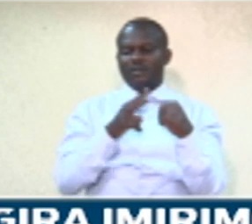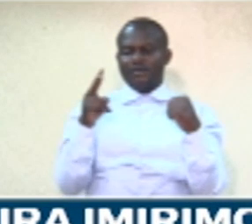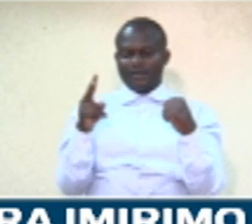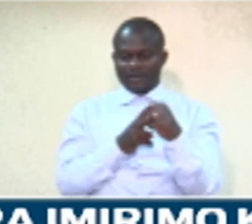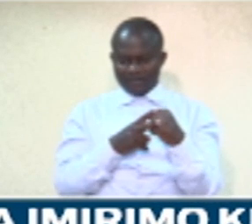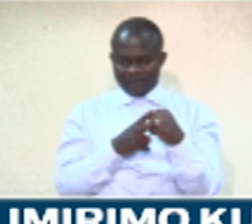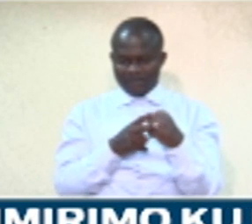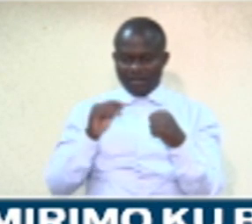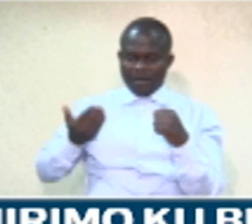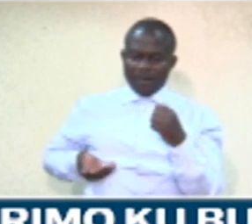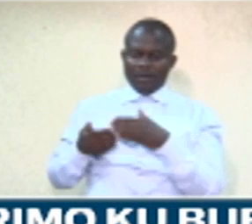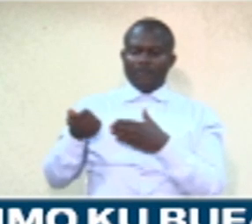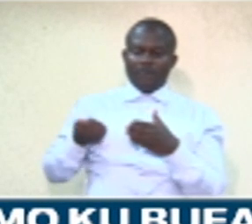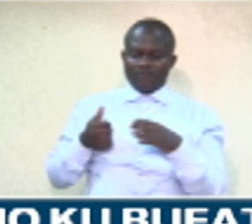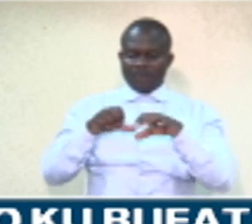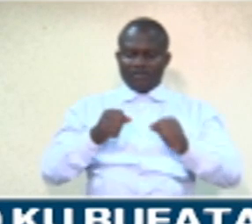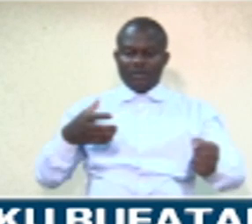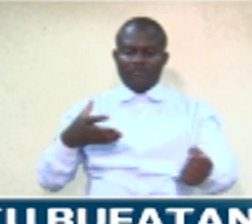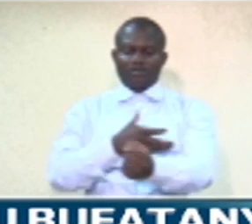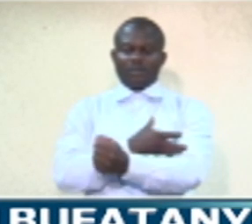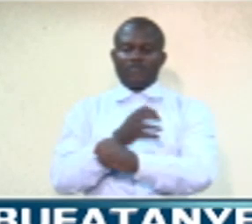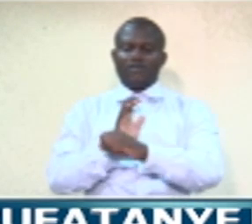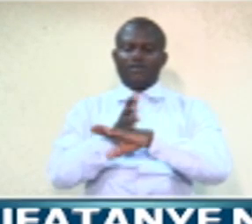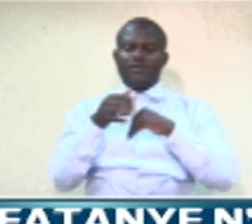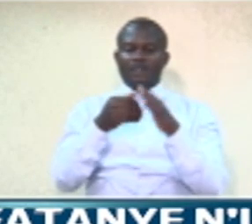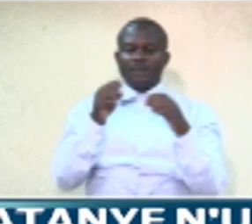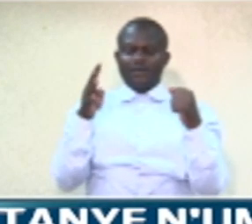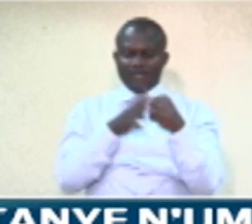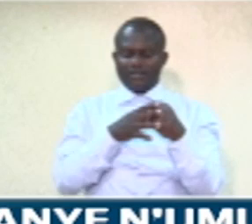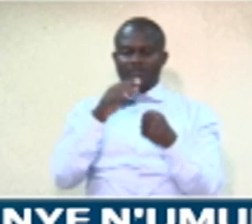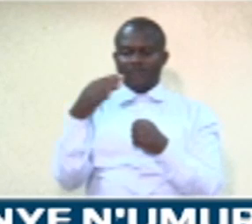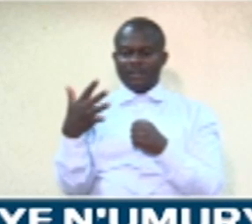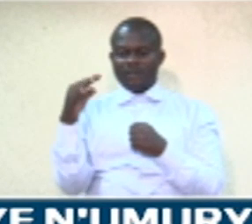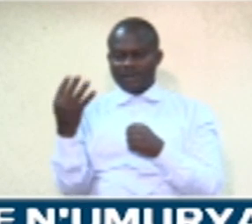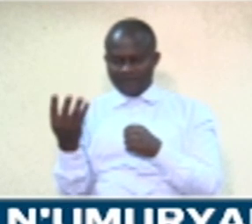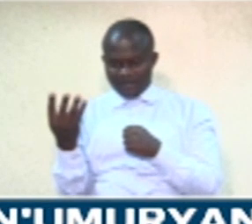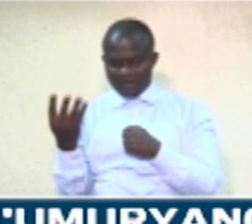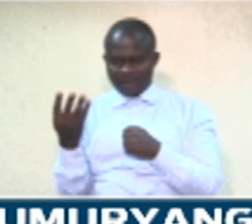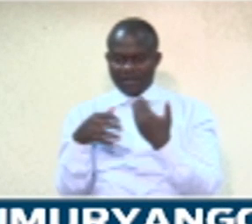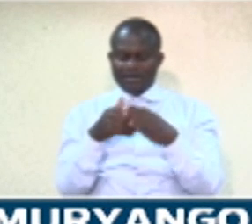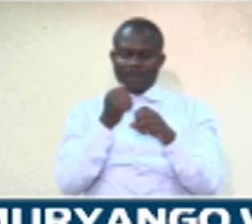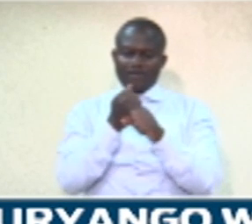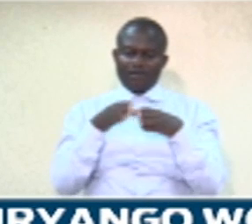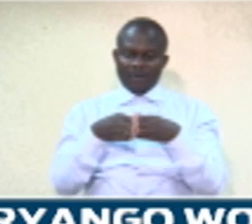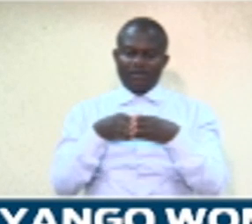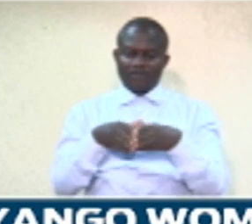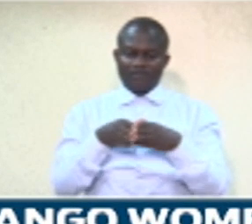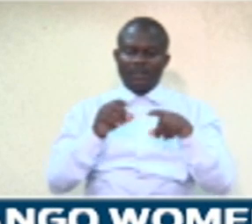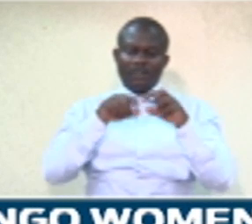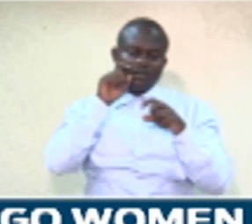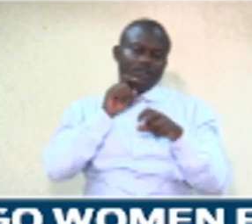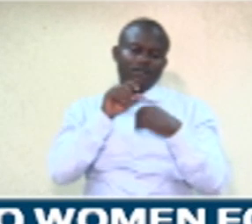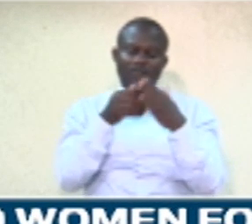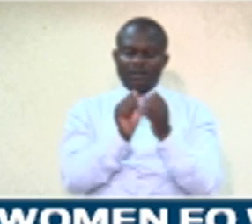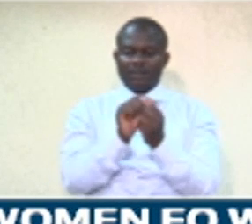3,877. Abagore n'abakobwa bafashwe ku ngufu ni 954. Abakorewe ihohoterwa rishingiye ku gitsina